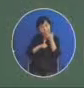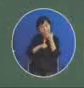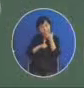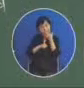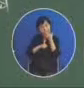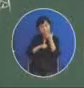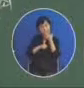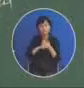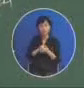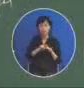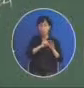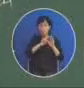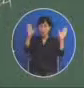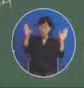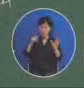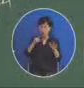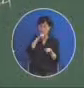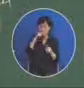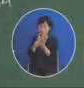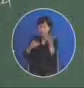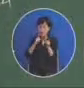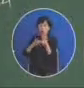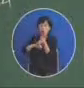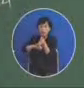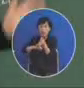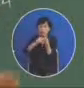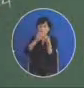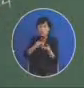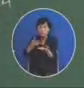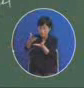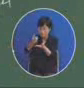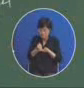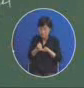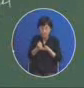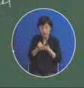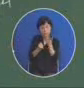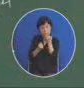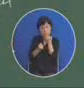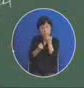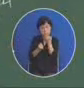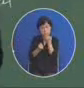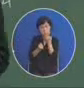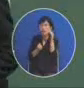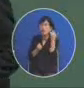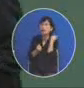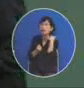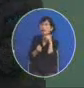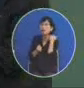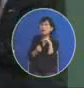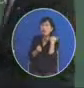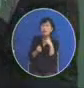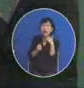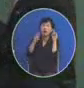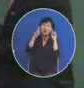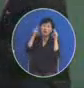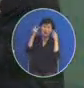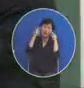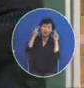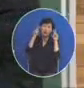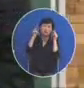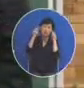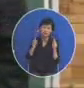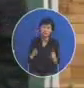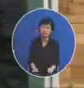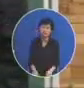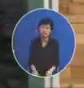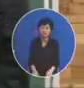모세가 가지고 있고 알고 있다니까. 그런데 실제 모르는 거면 나는 할 수 없어요. And Moses knew that he had it, but he didn't realistically know about it. And that's why he said, I